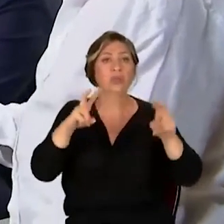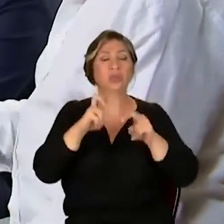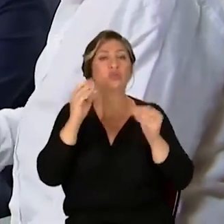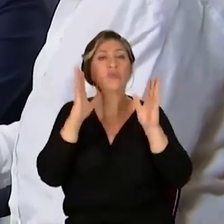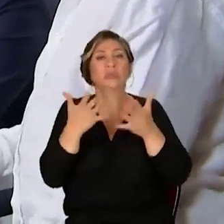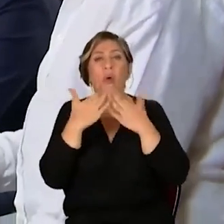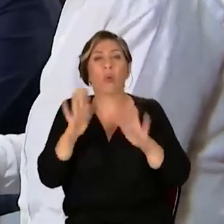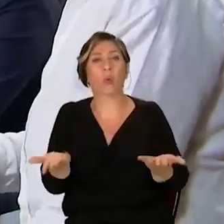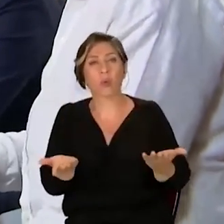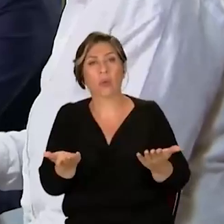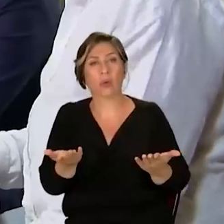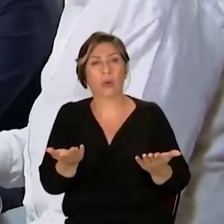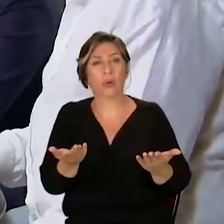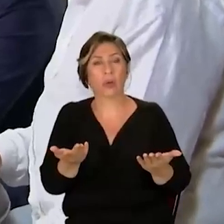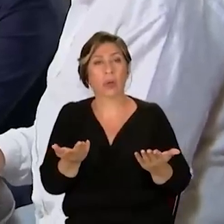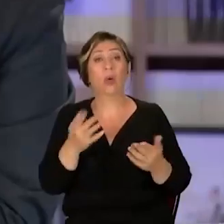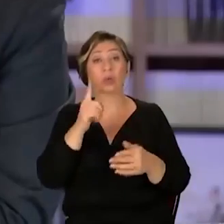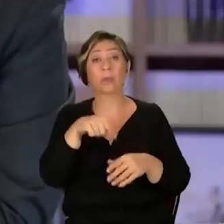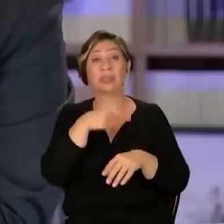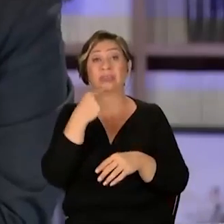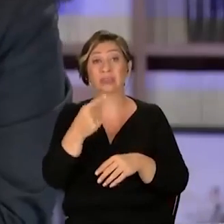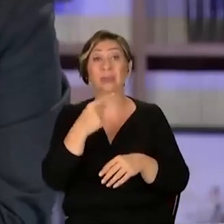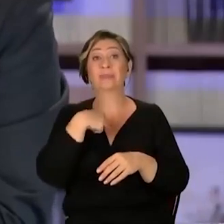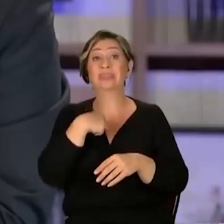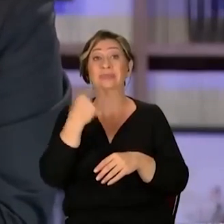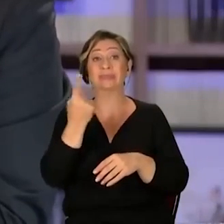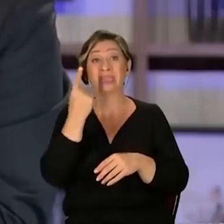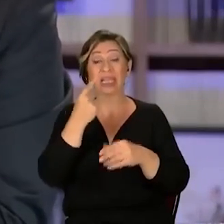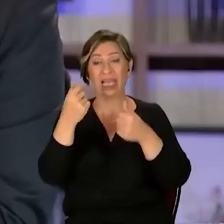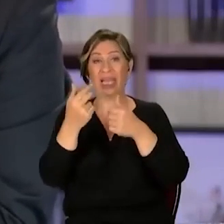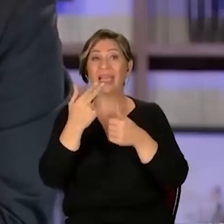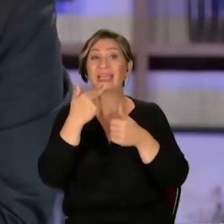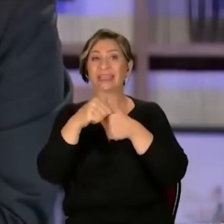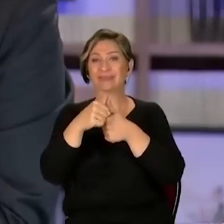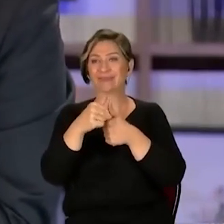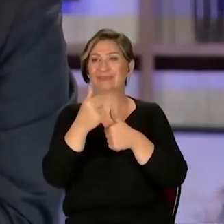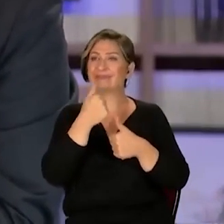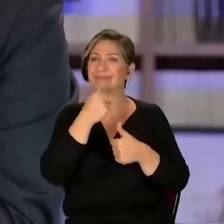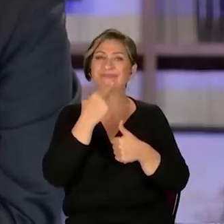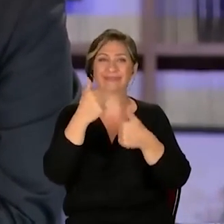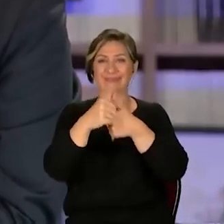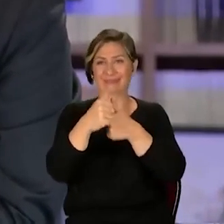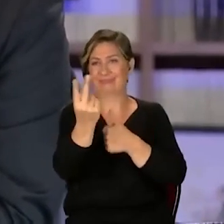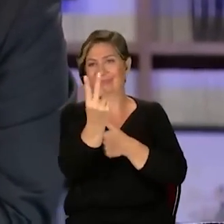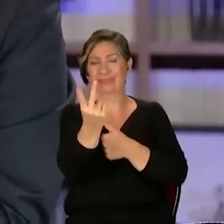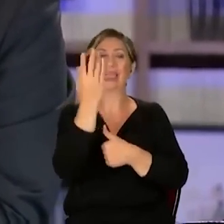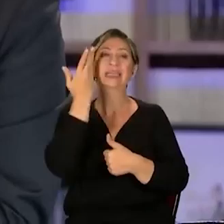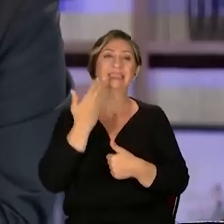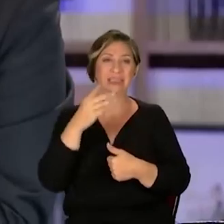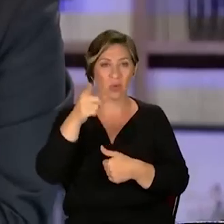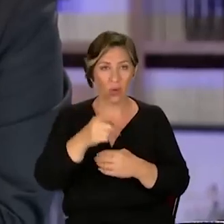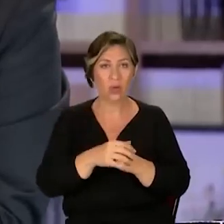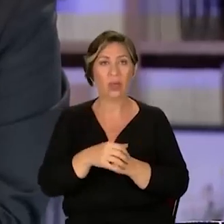çok fazla yoktu. Peki o zaman diyelim ki bizi bir karı koca izliyor monitörde şu